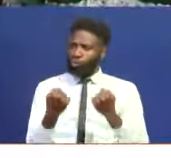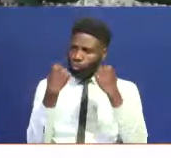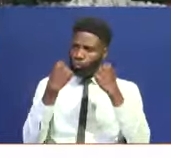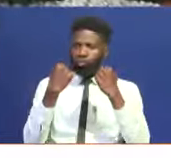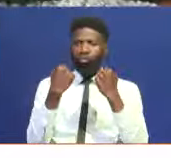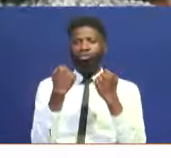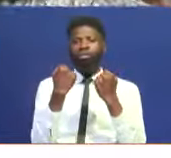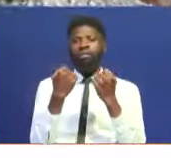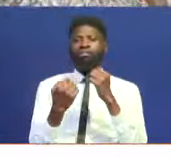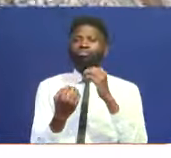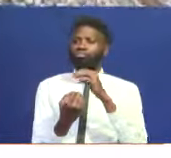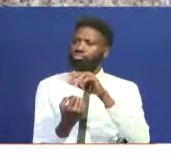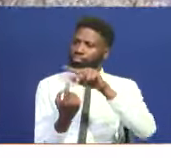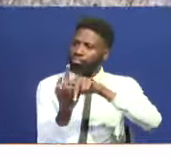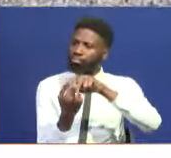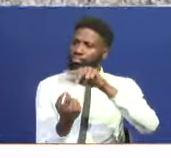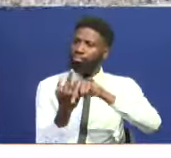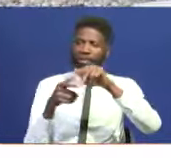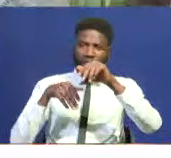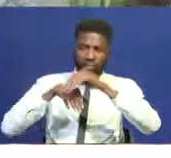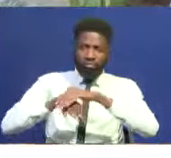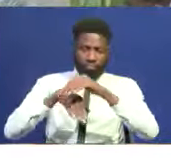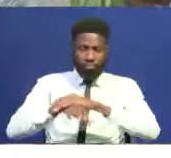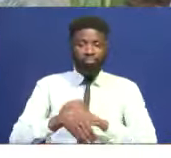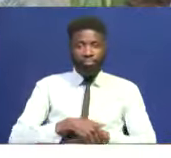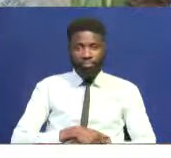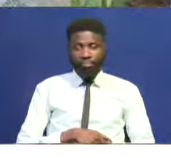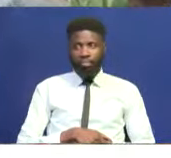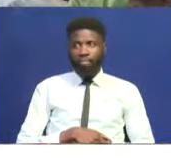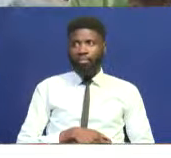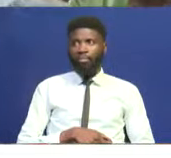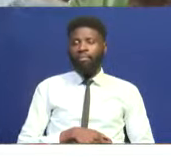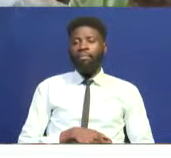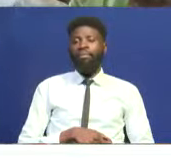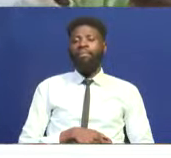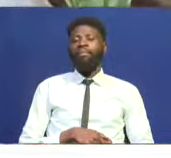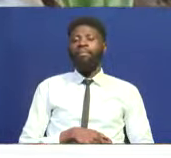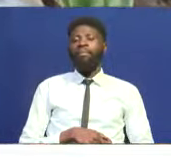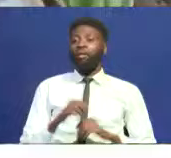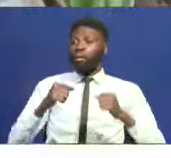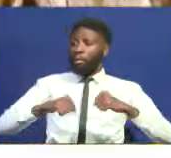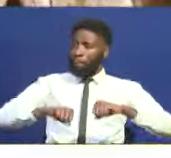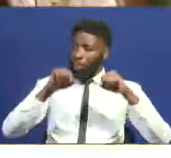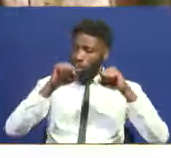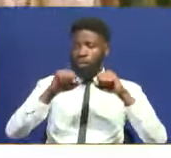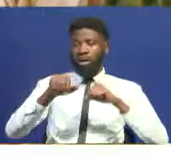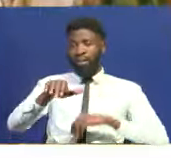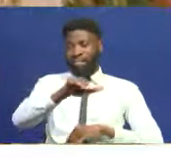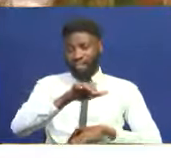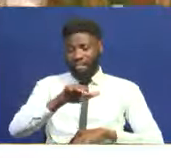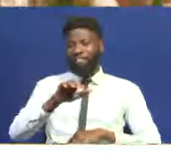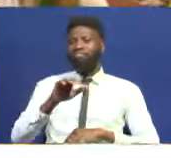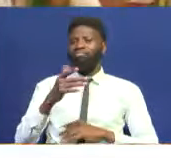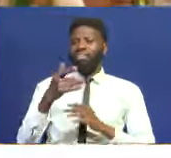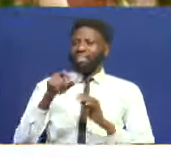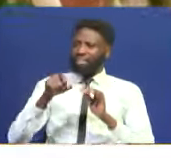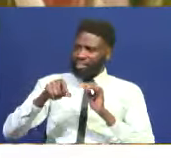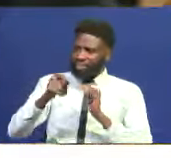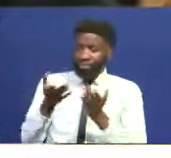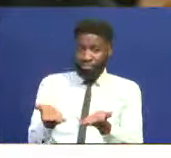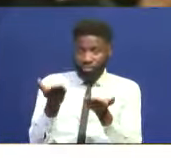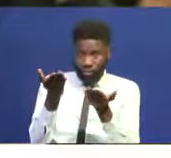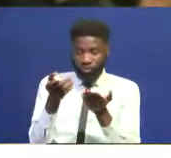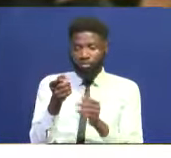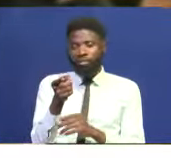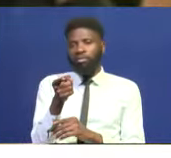wa kituo cha kimataifa cha kuimarisha mahindi na ngano, Prasanna Pradubali, amesema gharama ya juu inaathiri uwezo wa wakulima wa kiwango